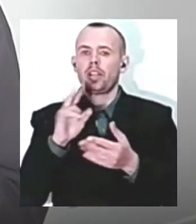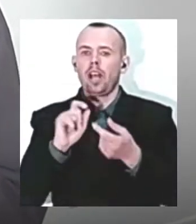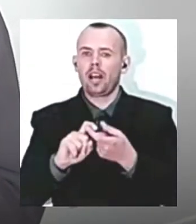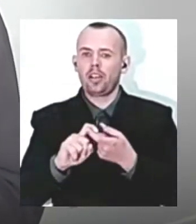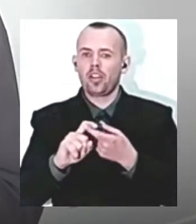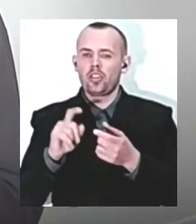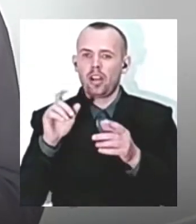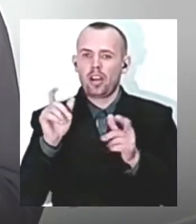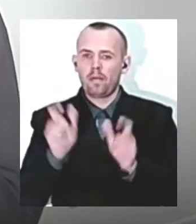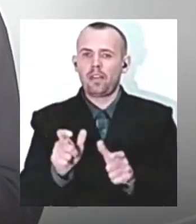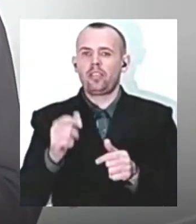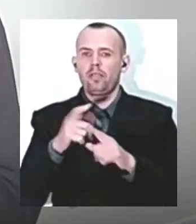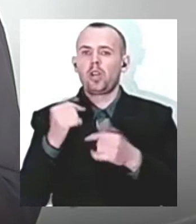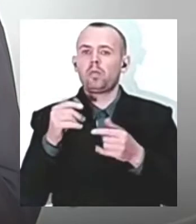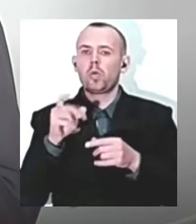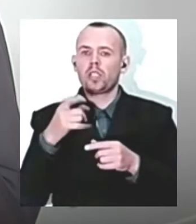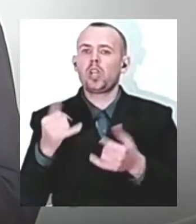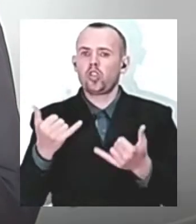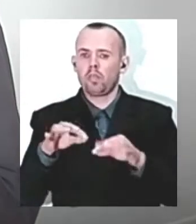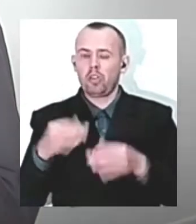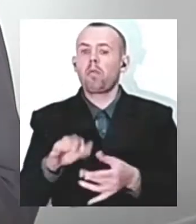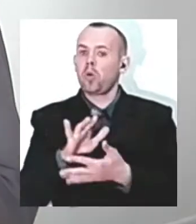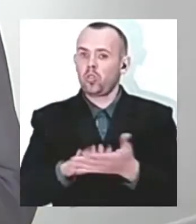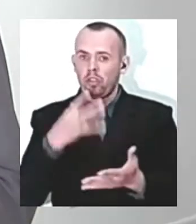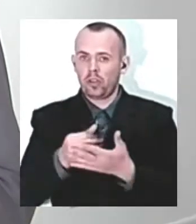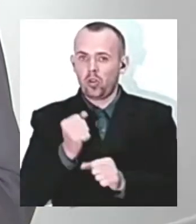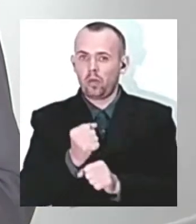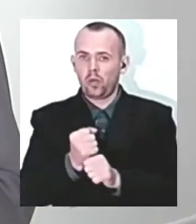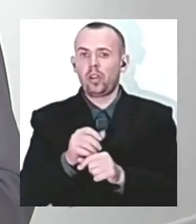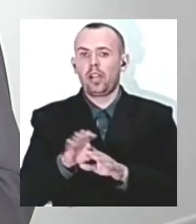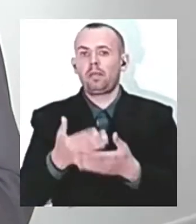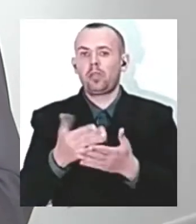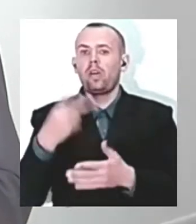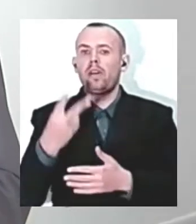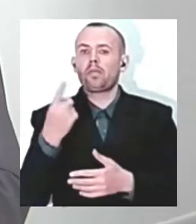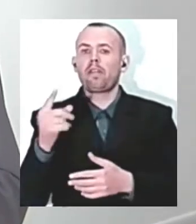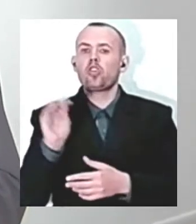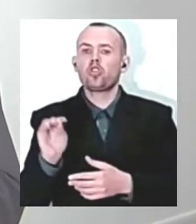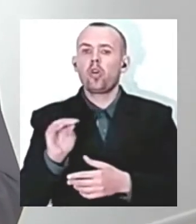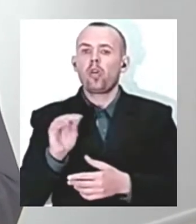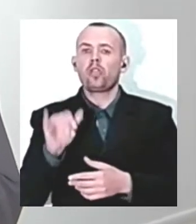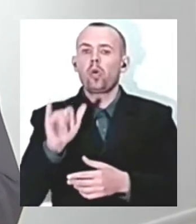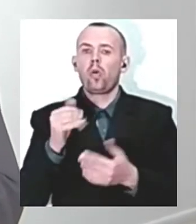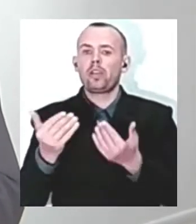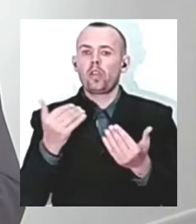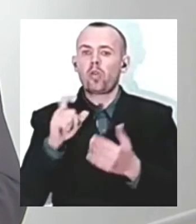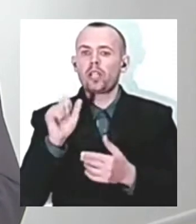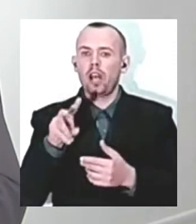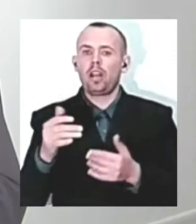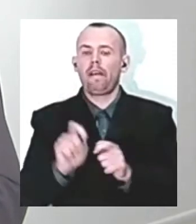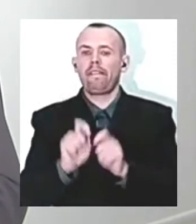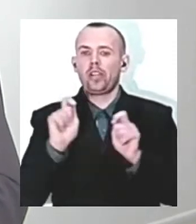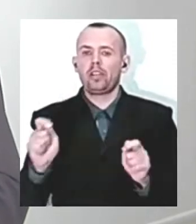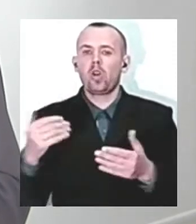Одеси продовжує свою роботу. Так, наприклад, 21 жовтня у виставковій залі відкрився новий проєкт, який